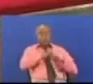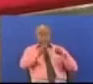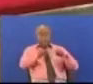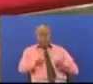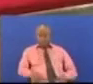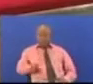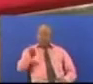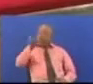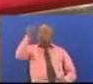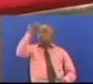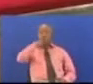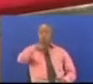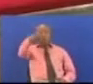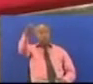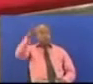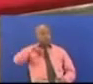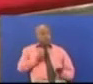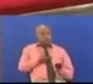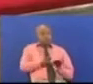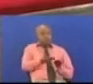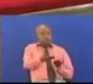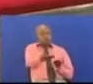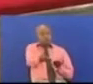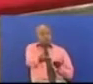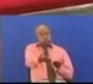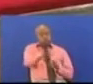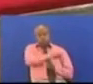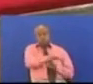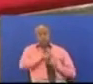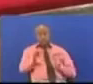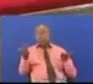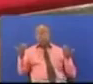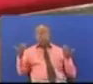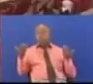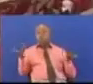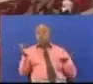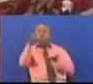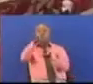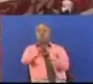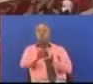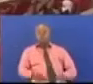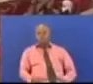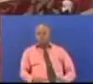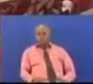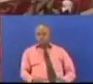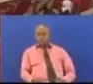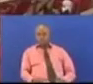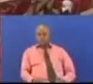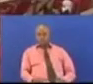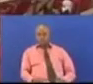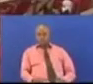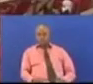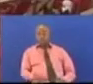Mwanasheria mkuu wa serikali Profesa Adela Dus Kilangi amejibu na kufafanua hoja za wabunge waliokuwa wakichangia hoja